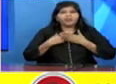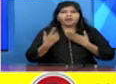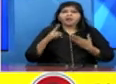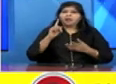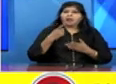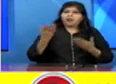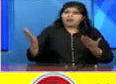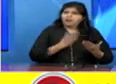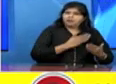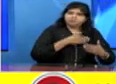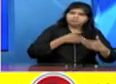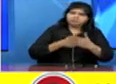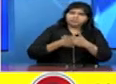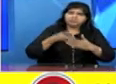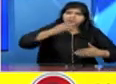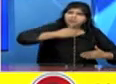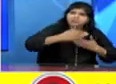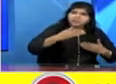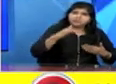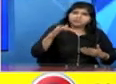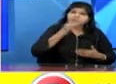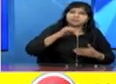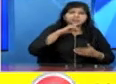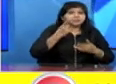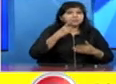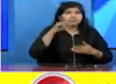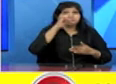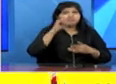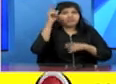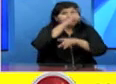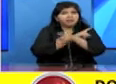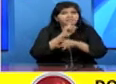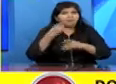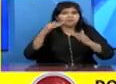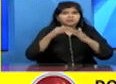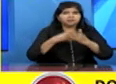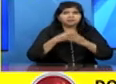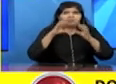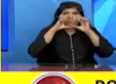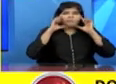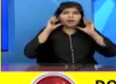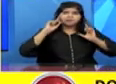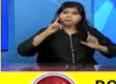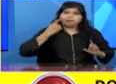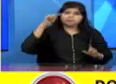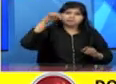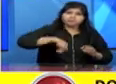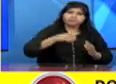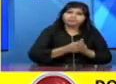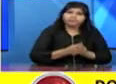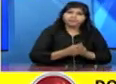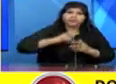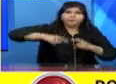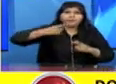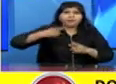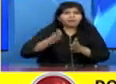करना है, 6 फीट डिस्टेंस कम से कम तो आपको रखना है, ये पहली बात। दूसरी बात, उनको मास्क यूज करना है और बार बार